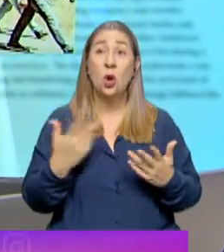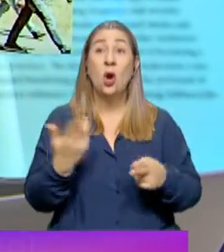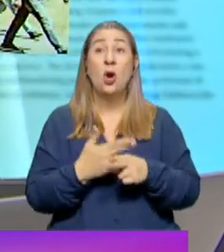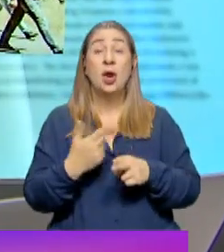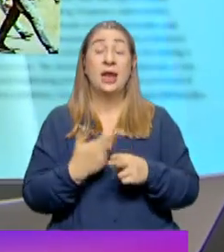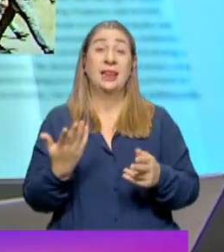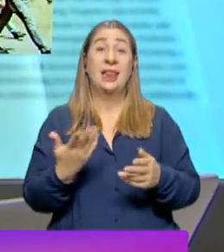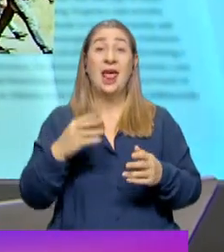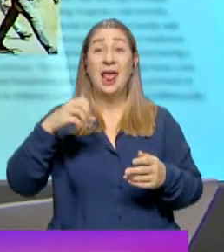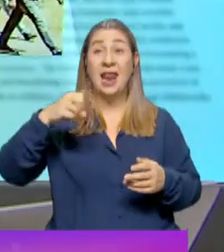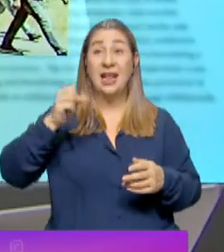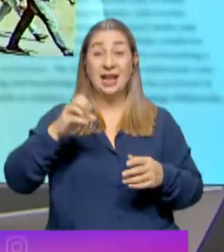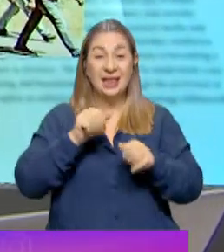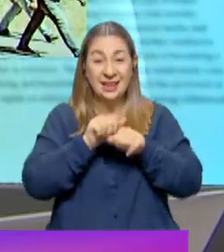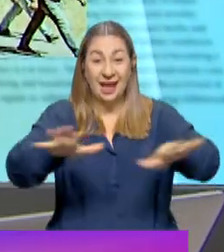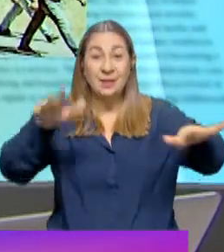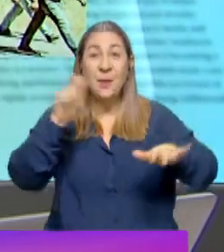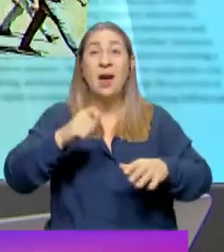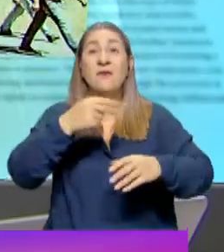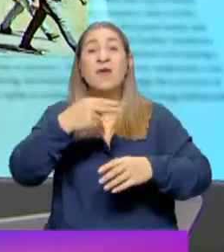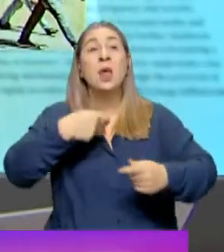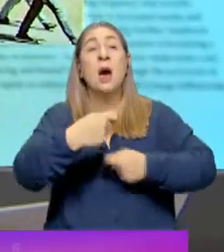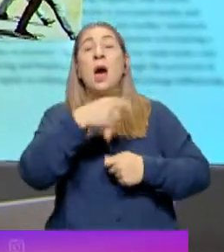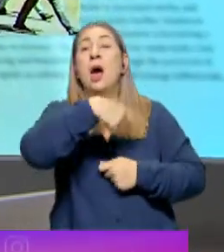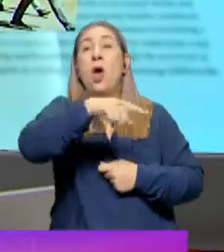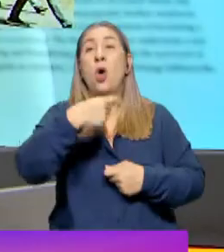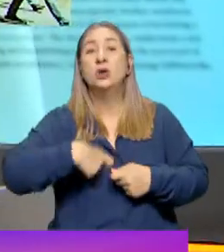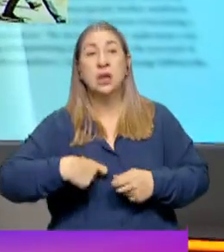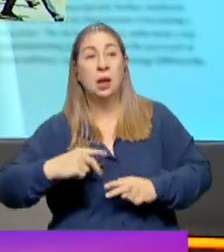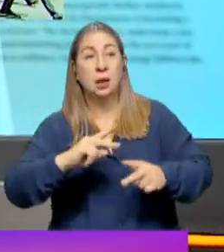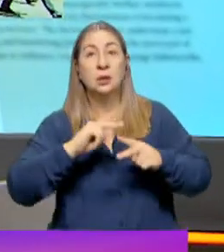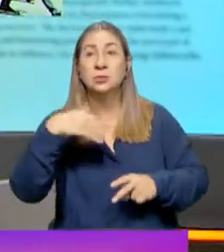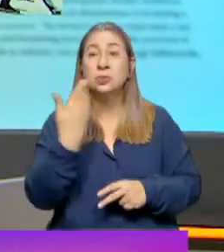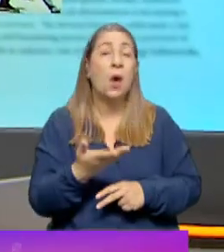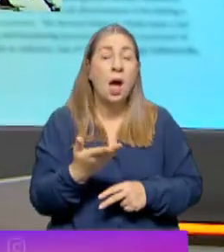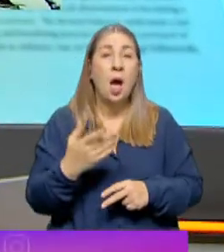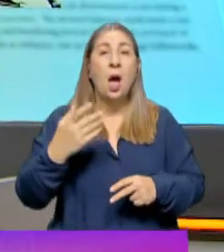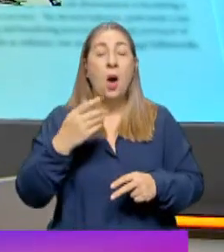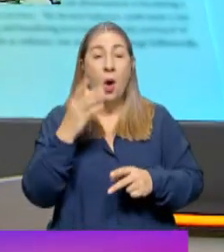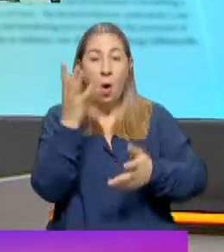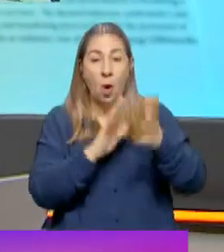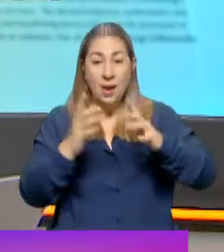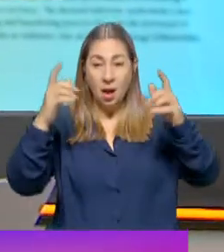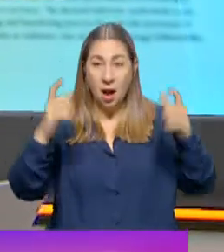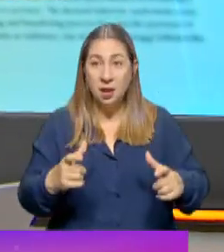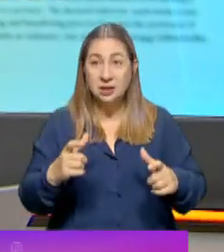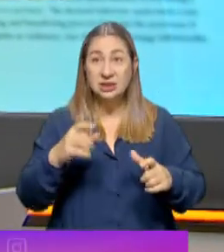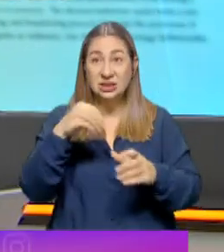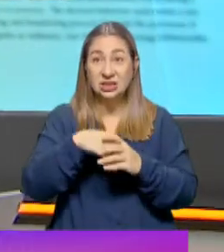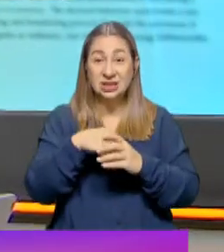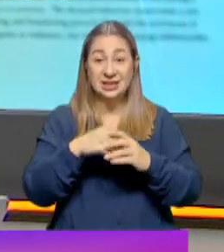Örneğin elektrik dağıtımı yapan firmaların özelleştirilmesinden sonra özellikle ormanlık